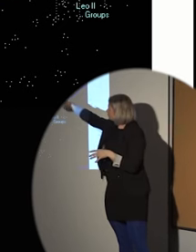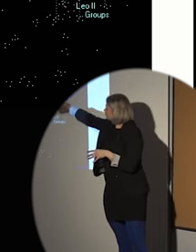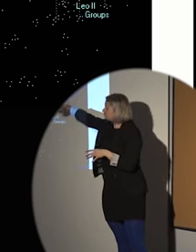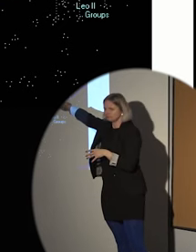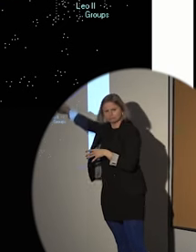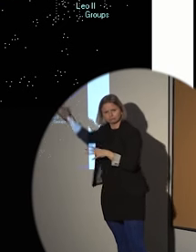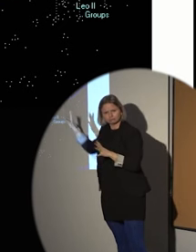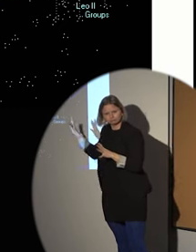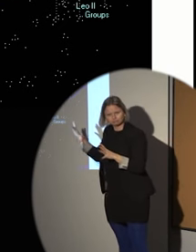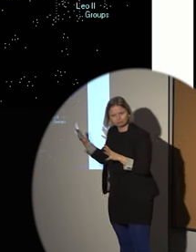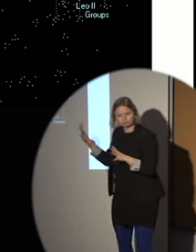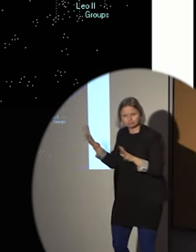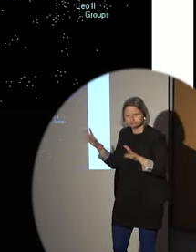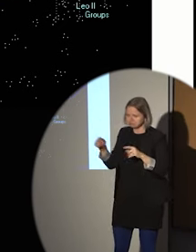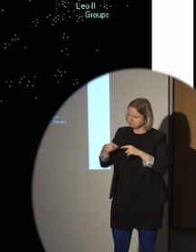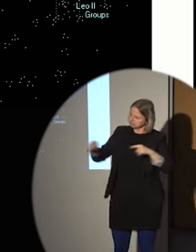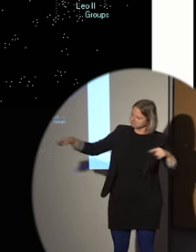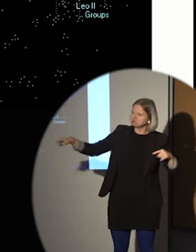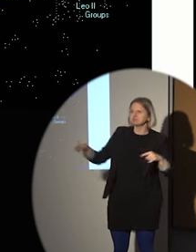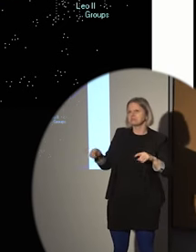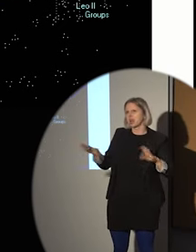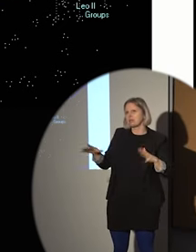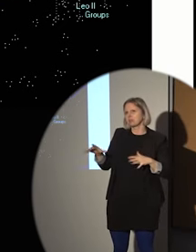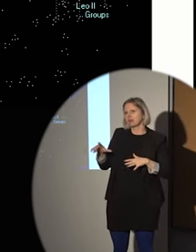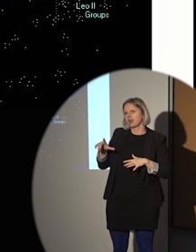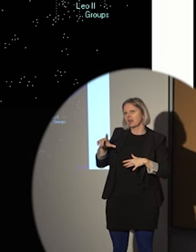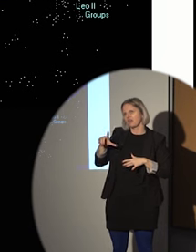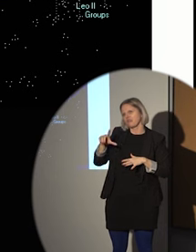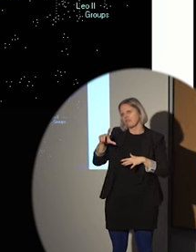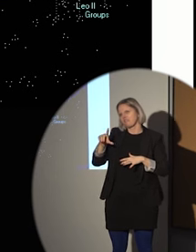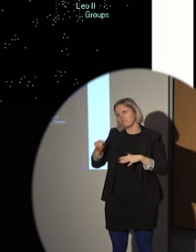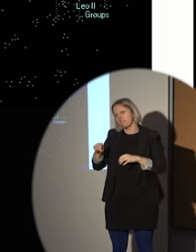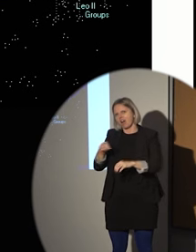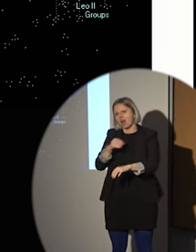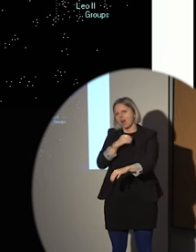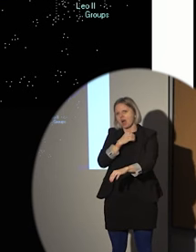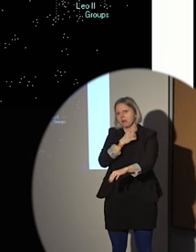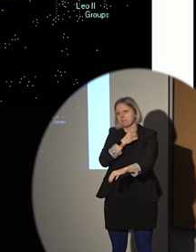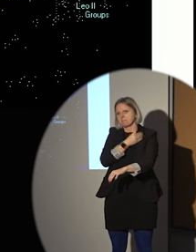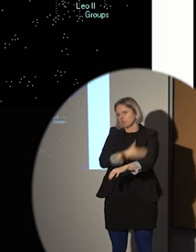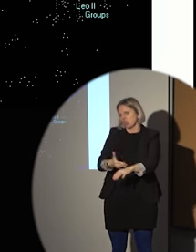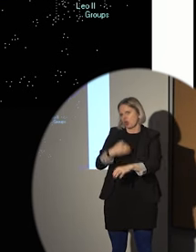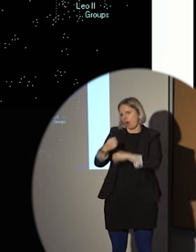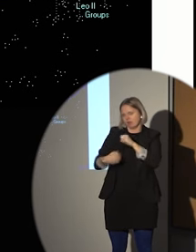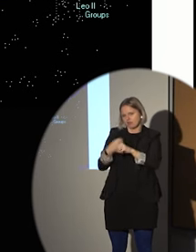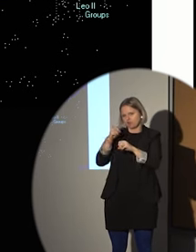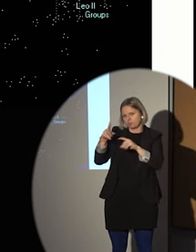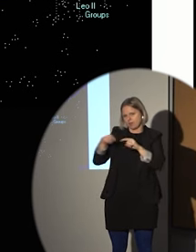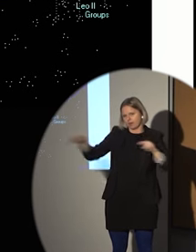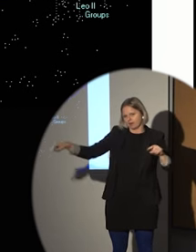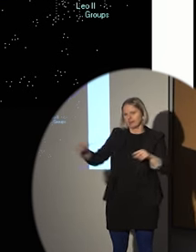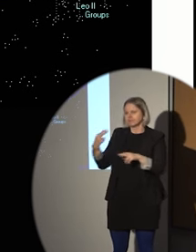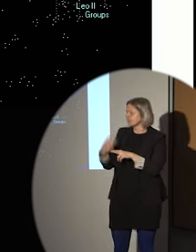qui est située à une vingtaine de millions d'années-lumière de nous, qui s'appelle l'amas de la